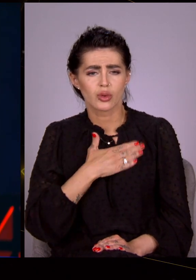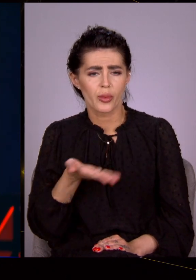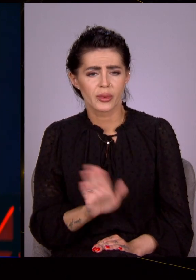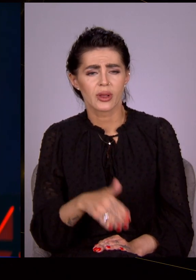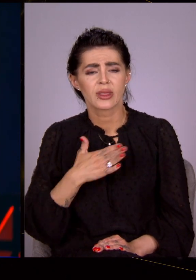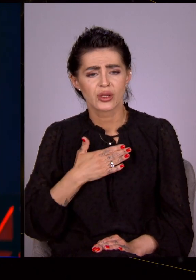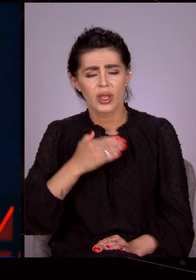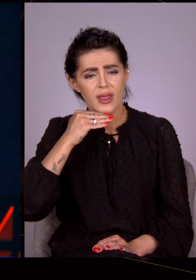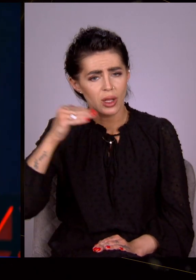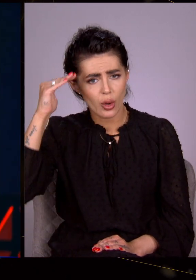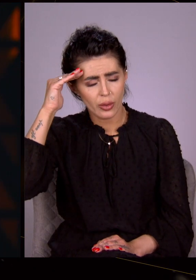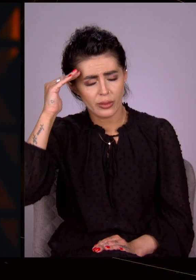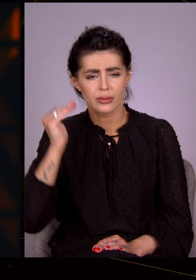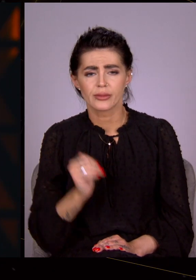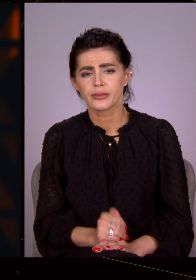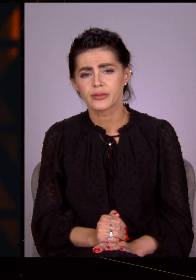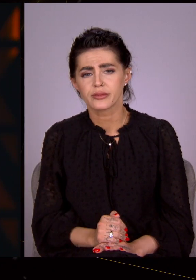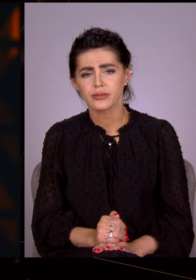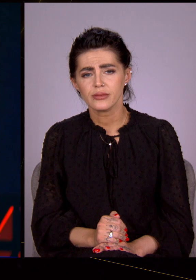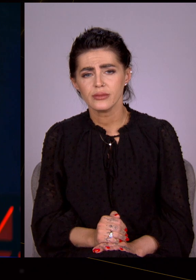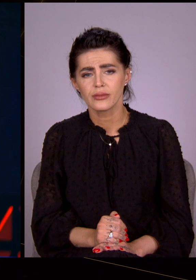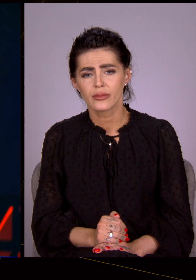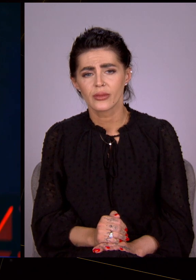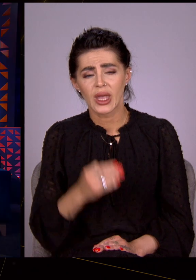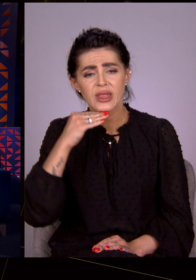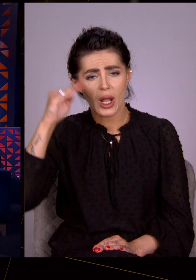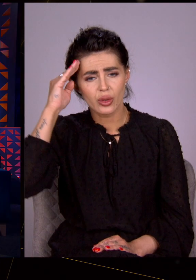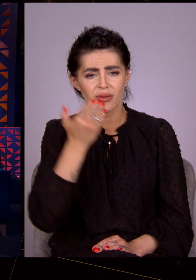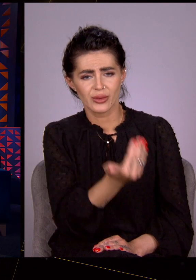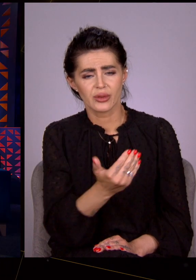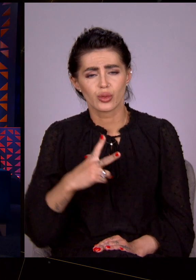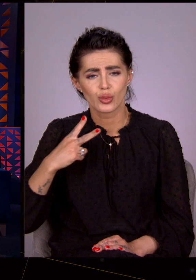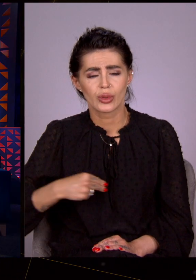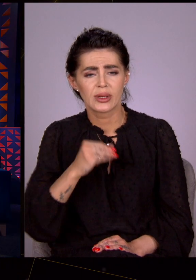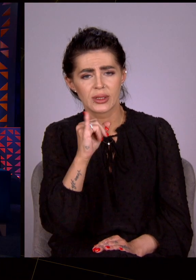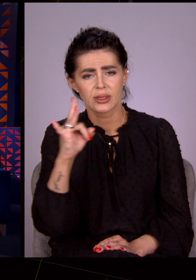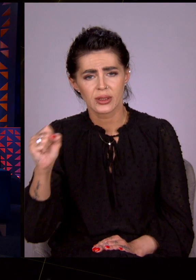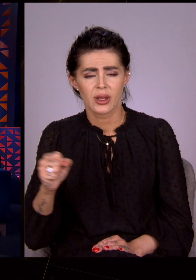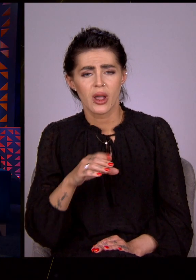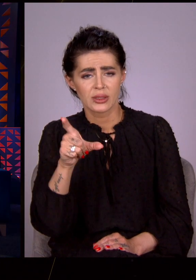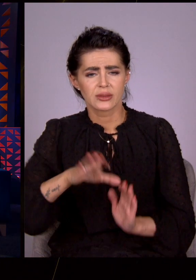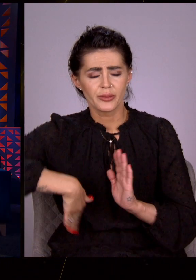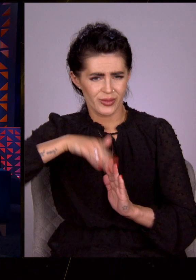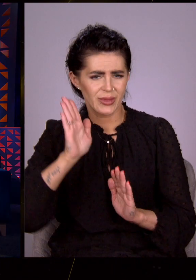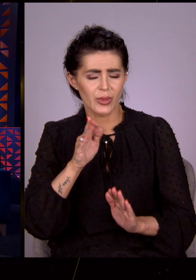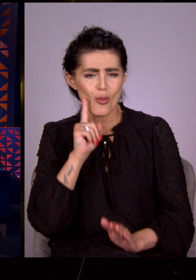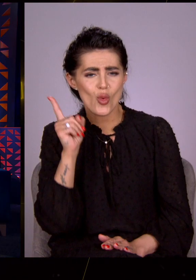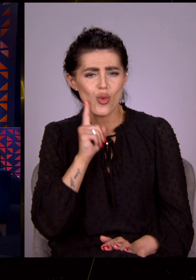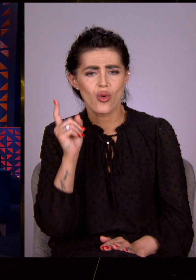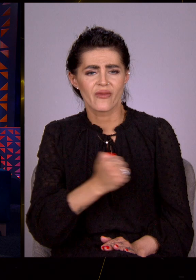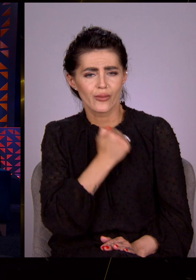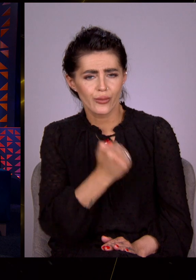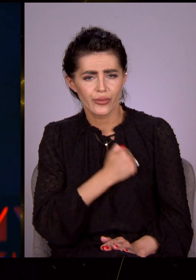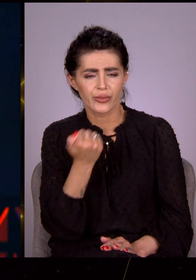тато. Це тато Ірини? Так. Він з 18 років військовий. Він з 14-го року